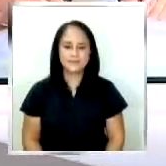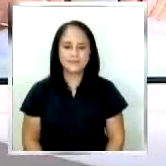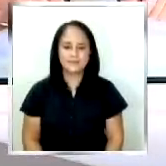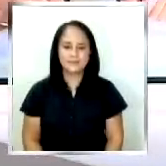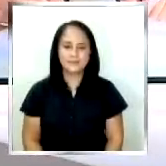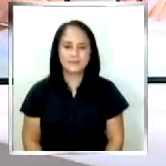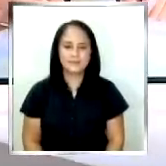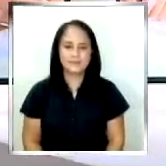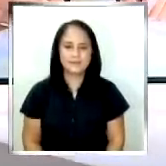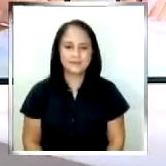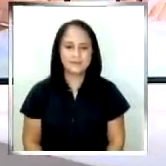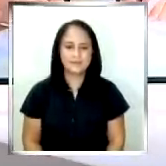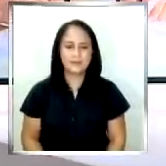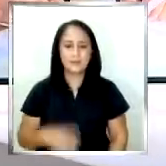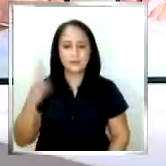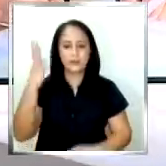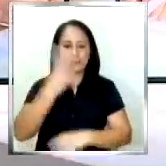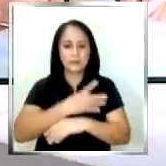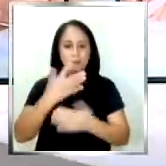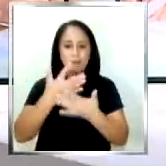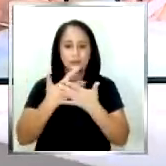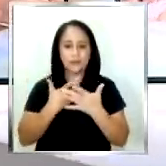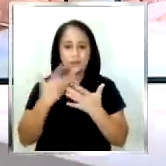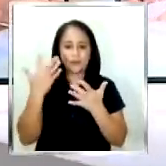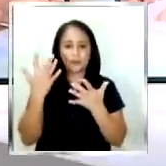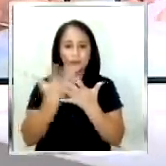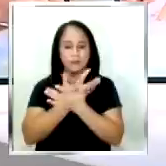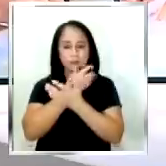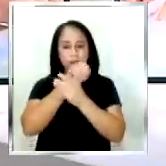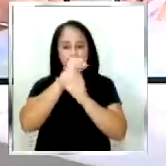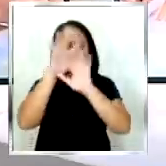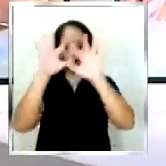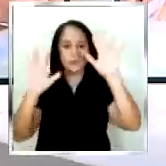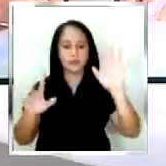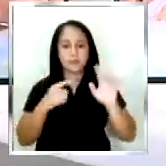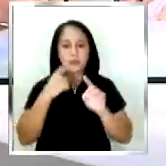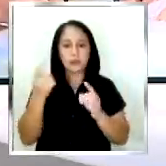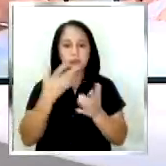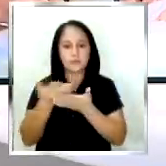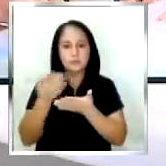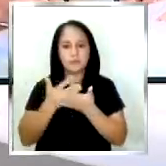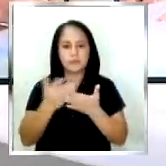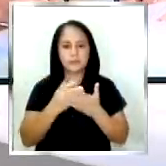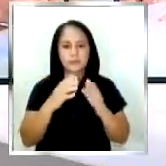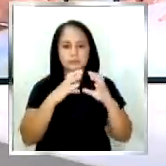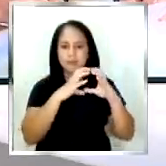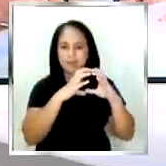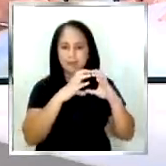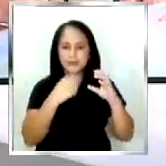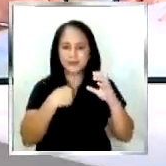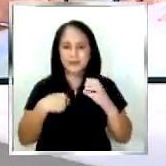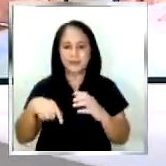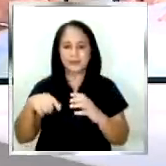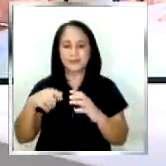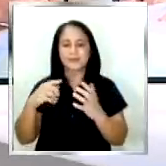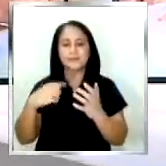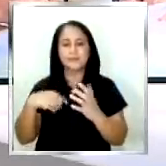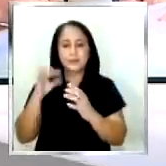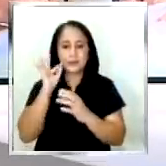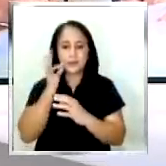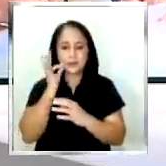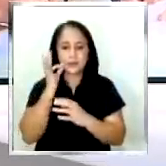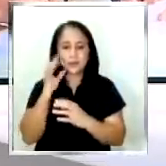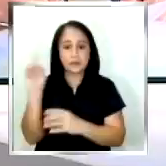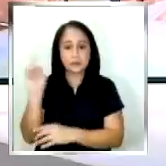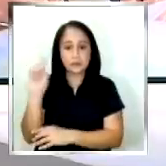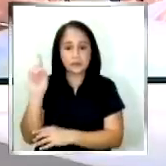Apat na araw bago ang salubong sa bagong taon, may ilan nang namili ng mga bilog na prutas. Sa Divisoria, mas mahal ang bentahan ng mga native na prutas